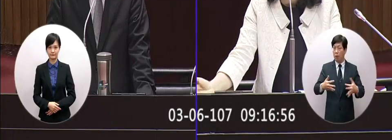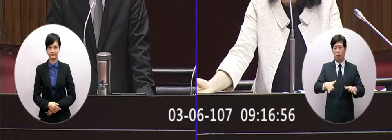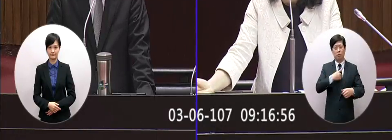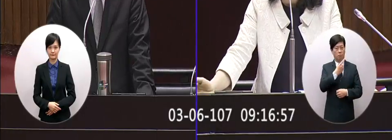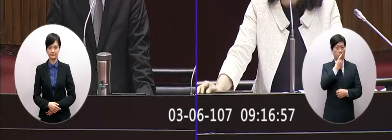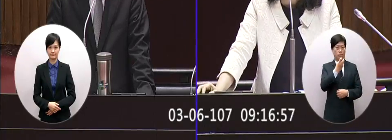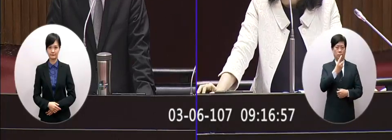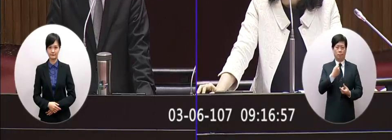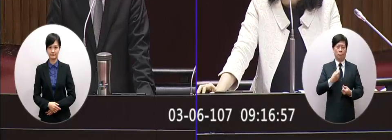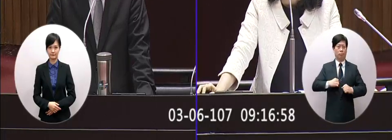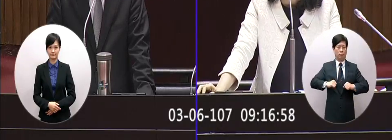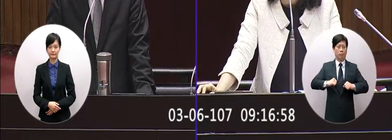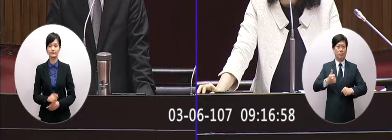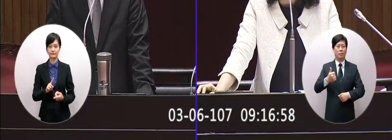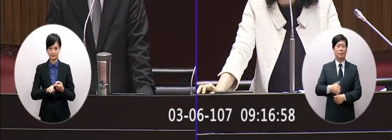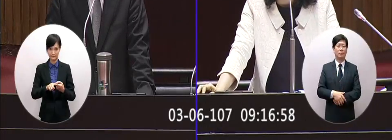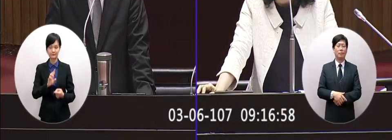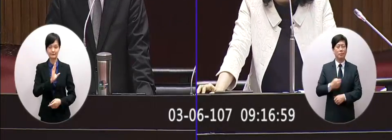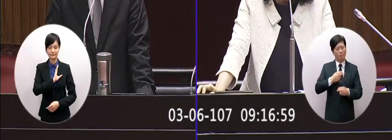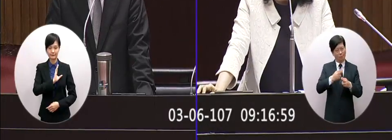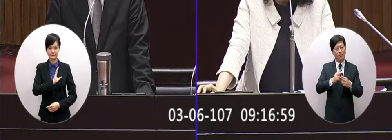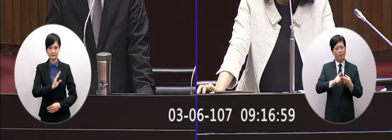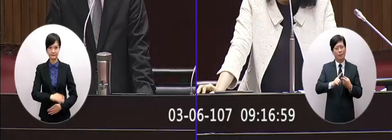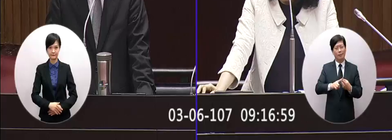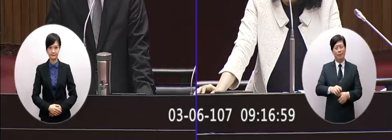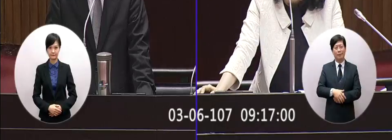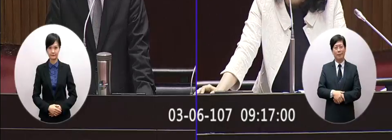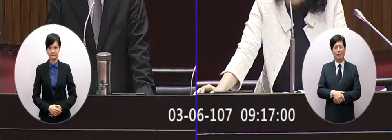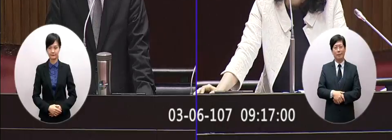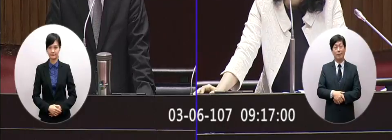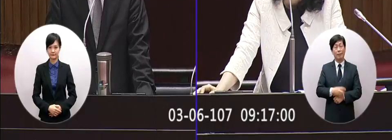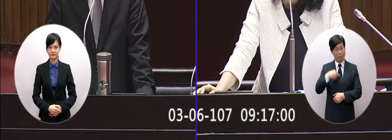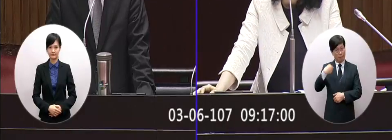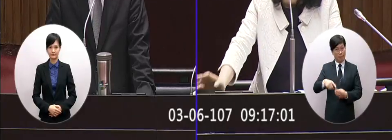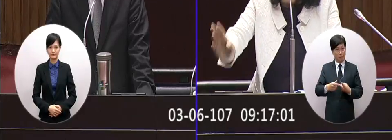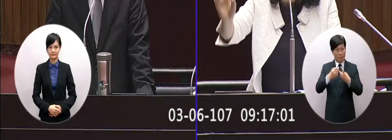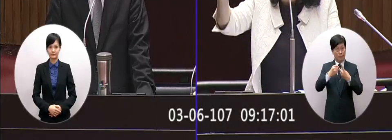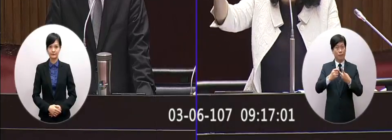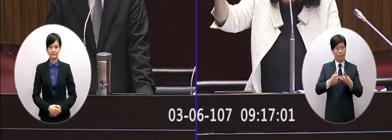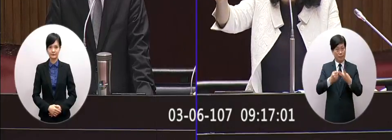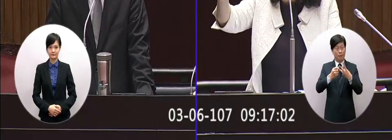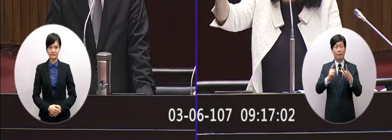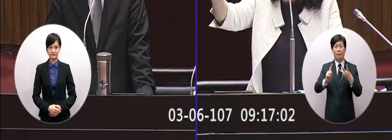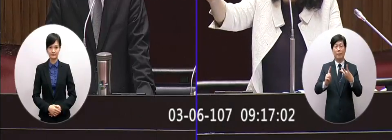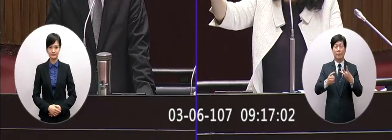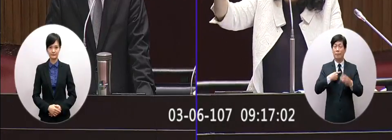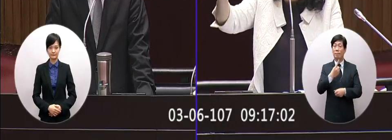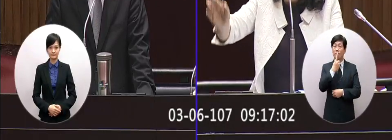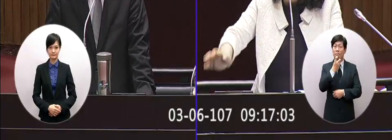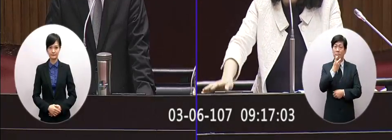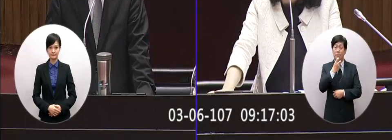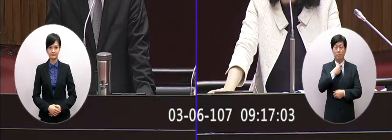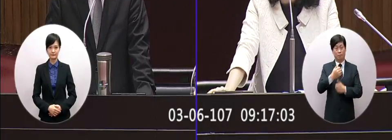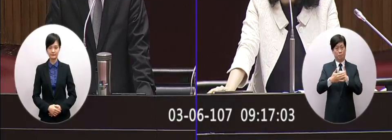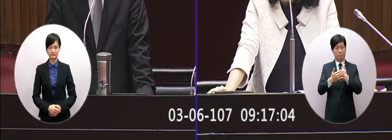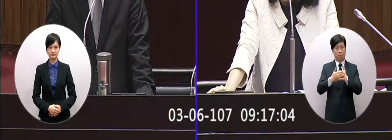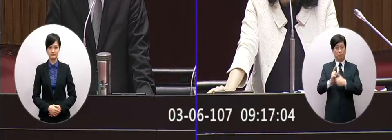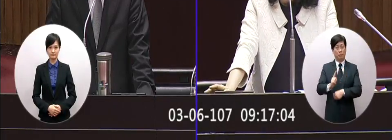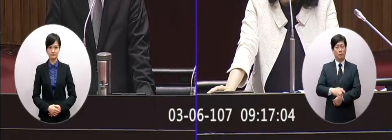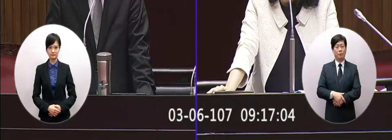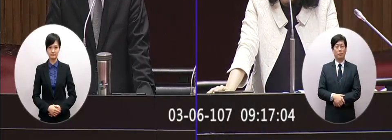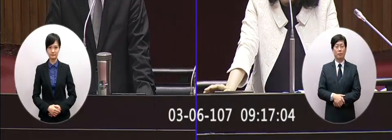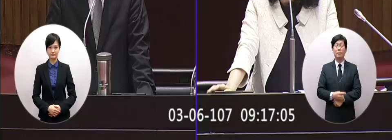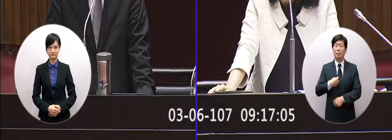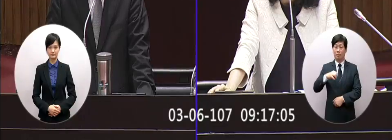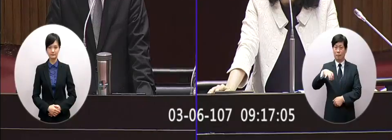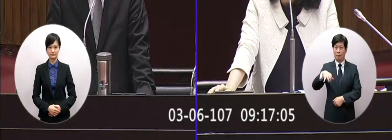们中央就富国民强嘛。 那当然， 我相信是这样。好，那在这里还有第二项、第三项，就是我们中央要协助的，就是我